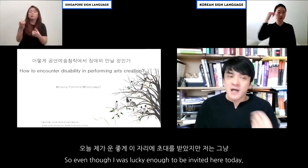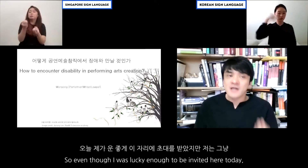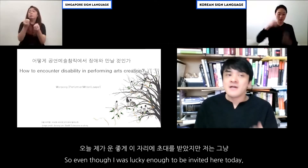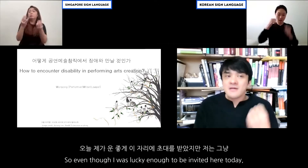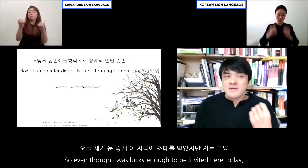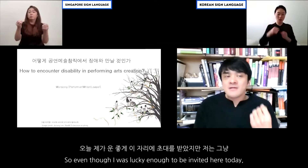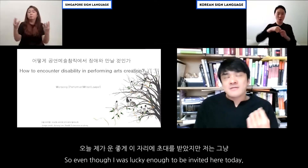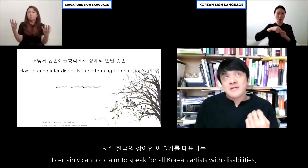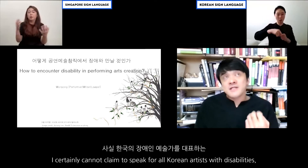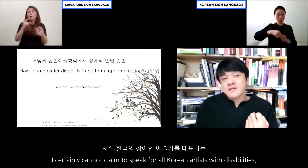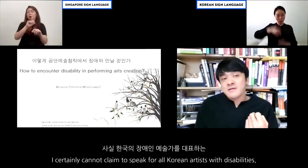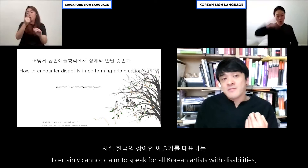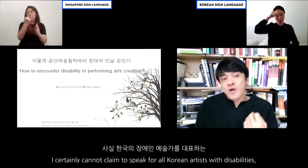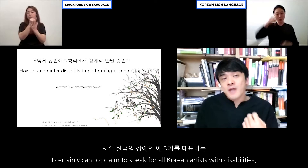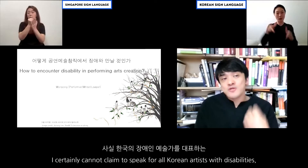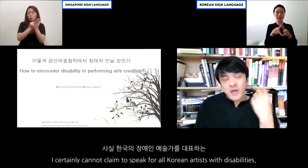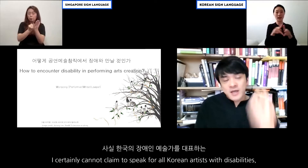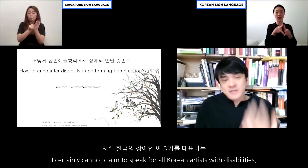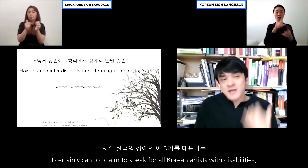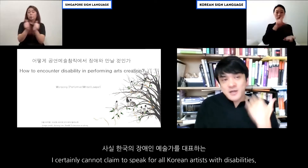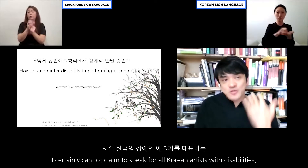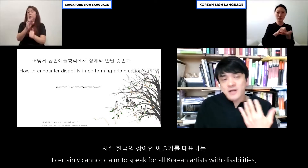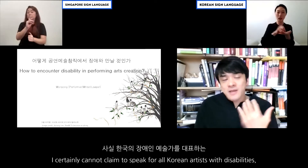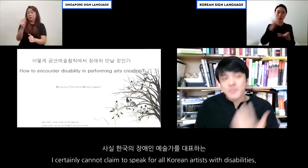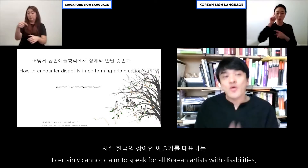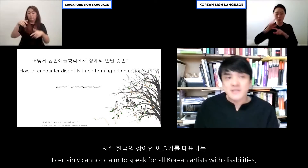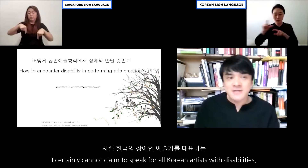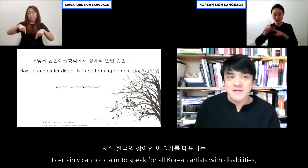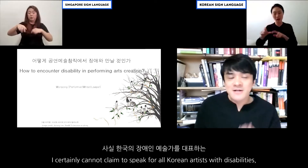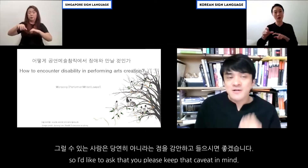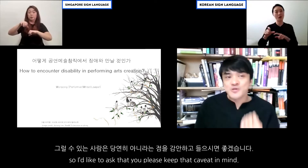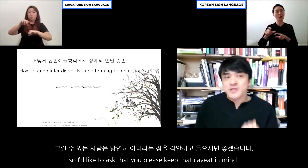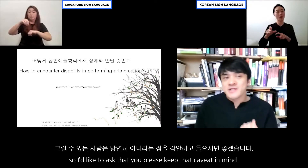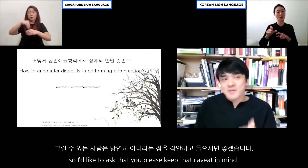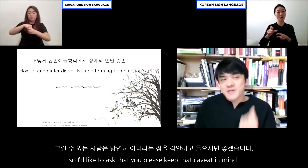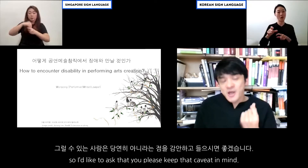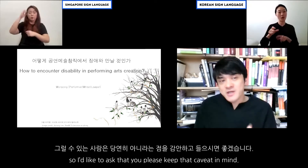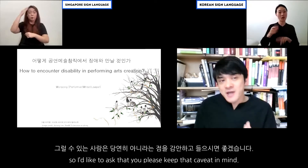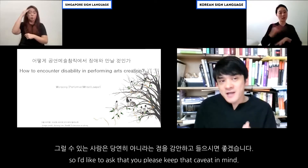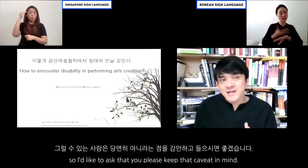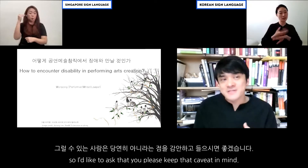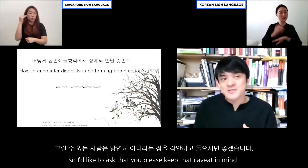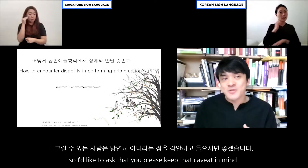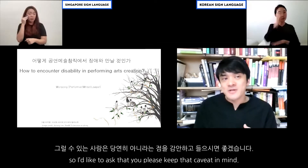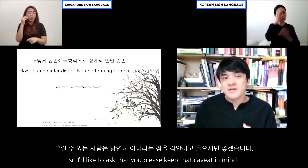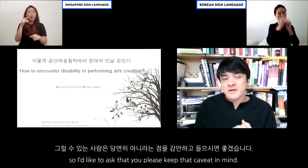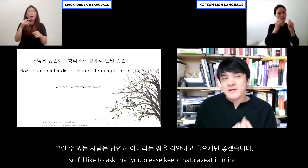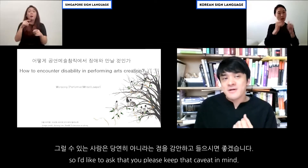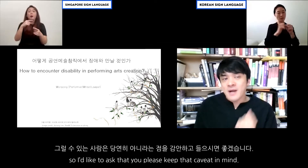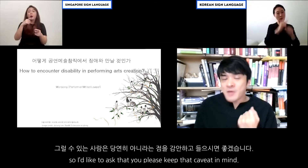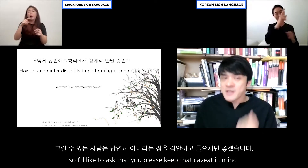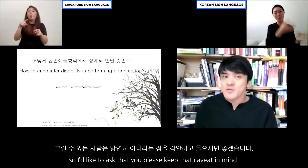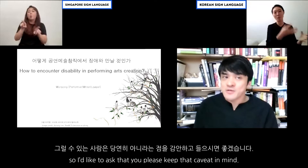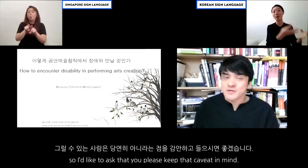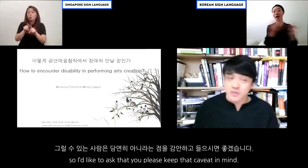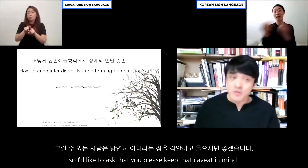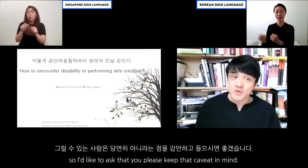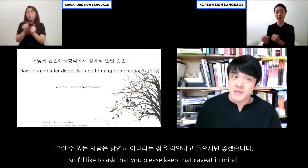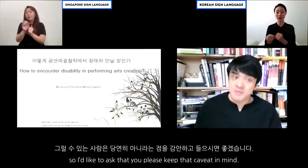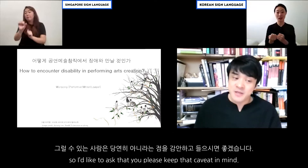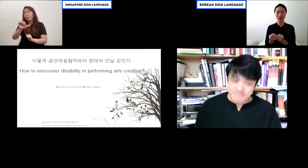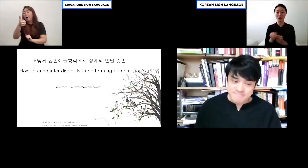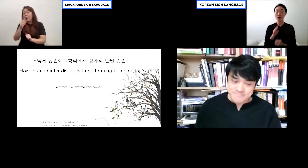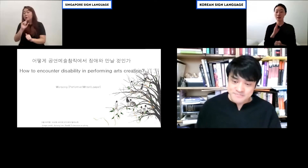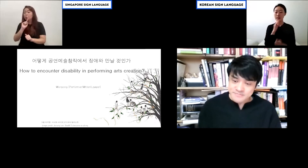저는 그냥 사실 뭔가 한국의 장애 예술계를 대표하는 그럴 수 있는 사람은 당연히 아니라는 점을 감안하고